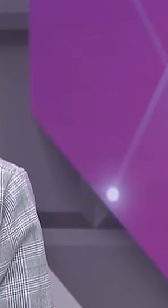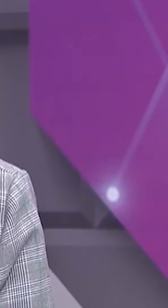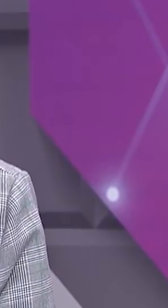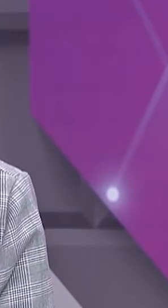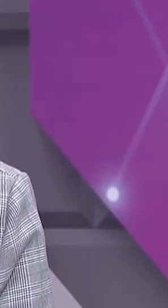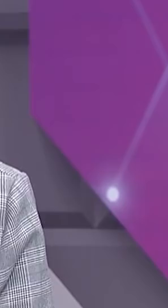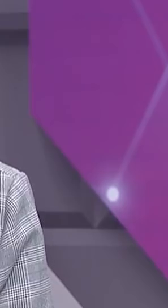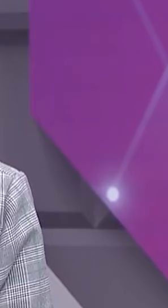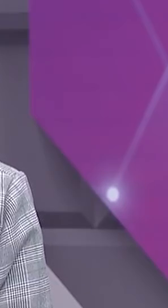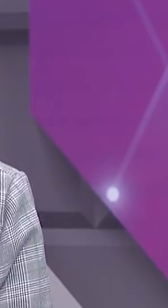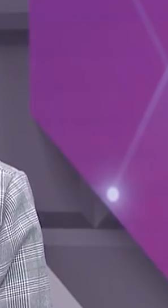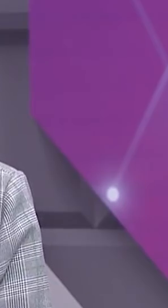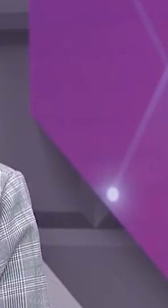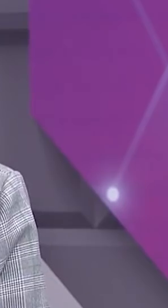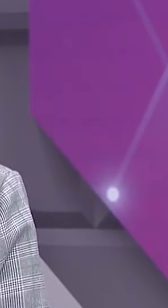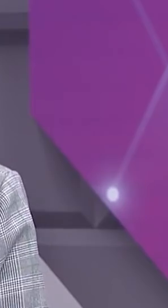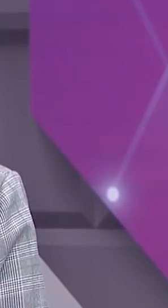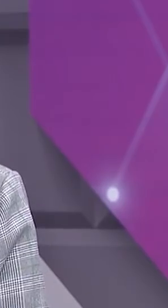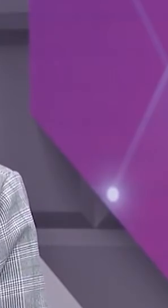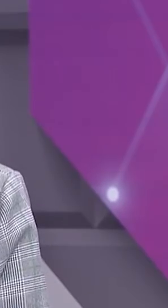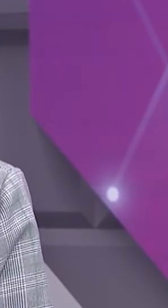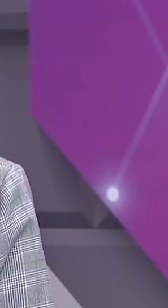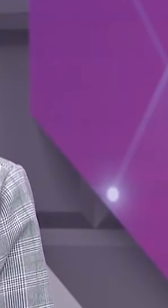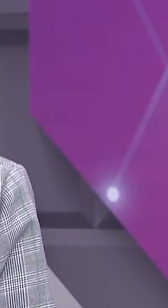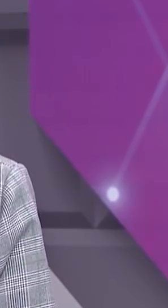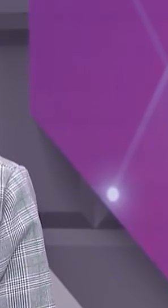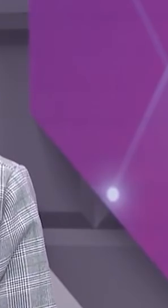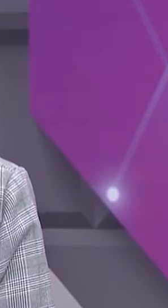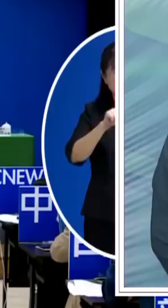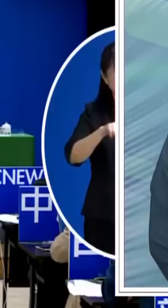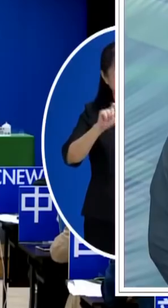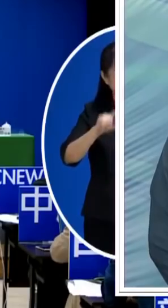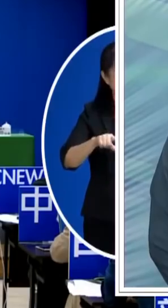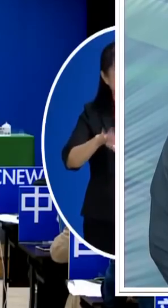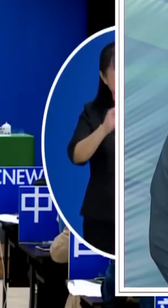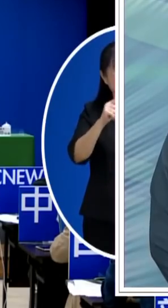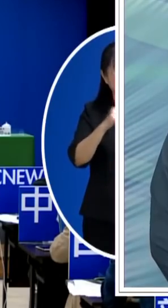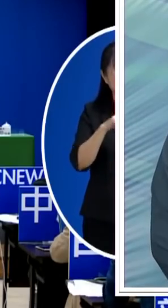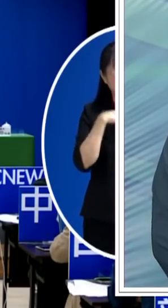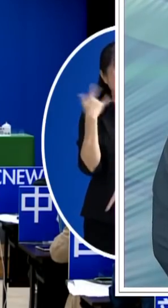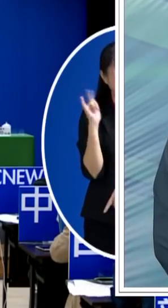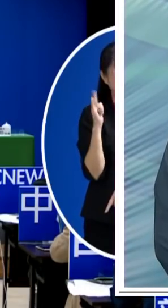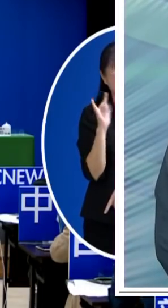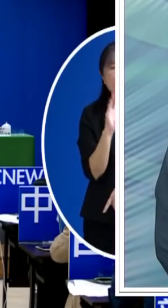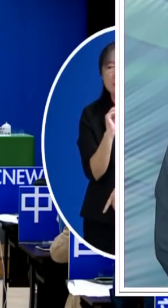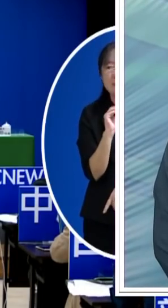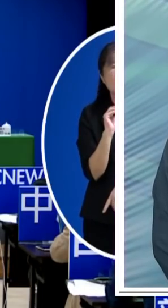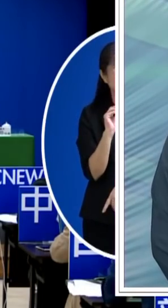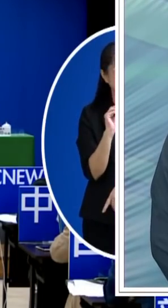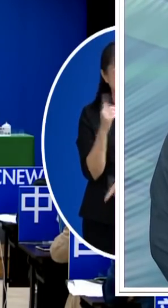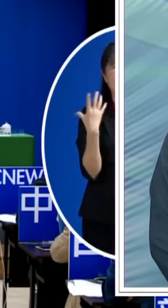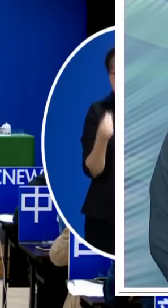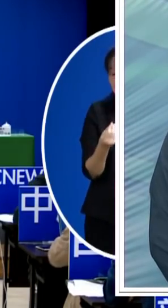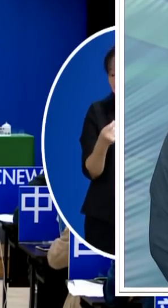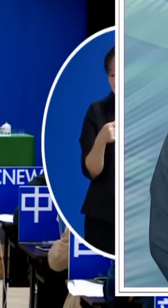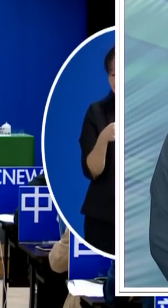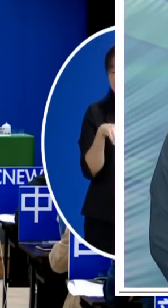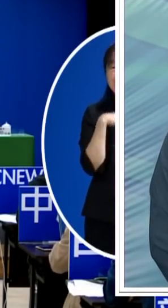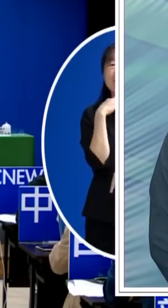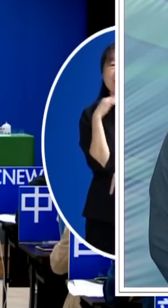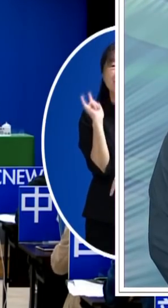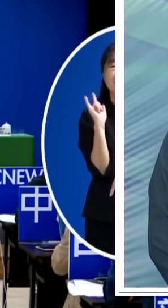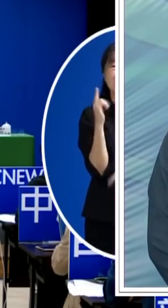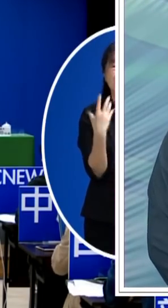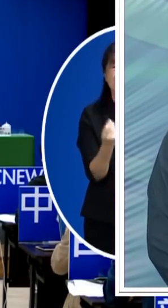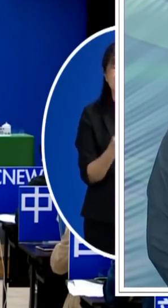端的推销员一样，让大家觉得非常的奇怪。所以从头到尾，我们就在想的是，之前到底在挡 BNT 挡什么？挡